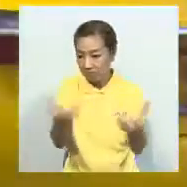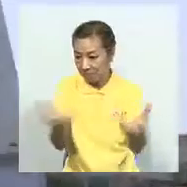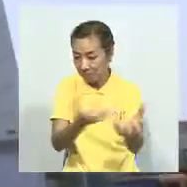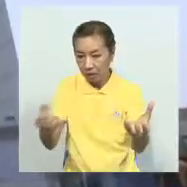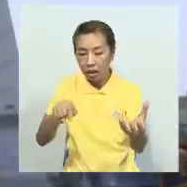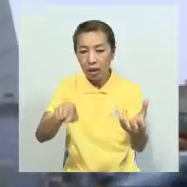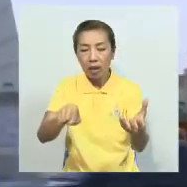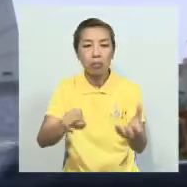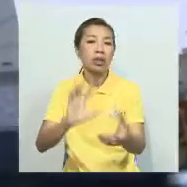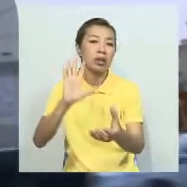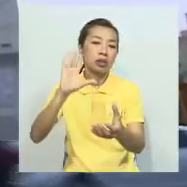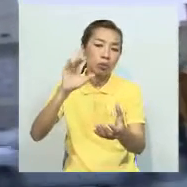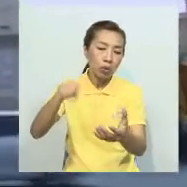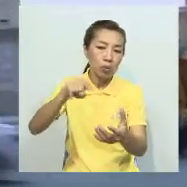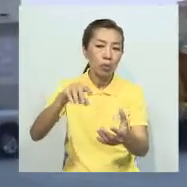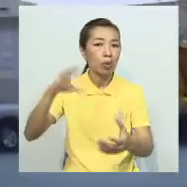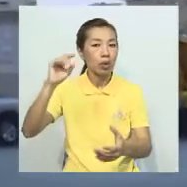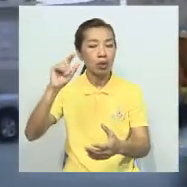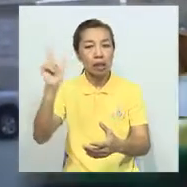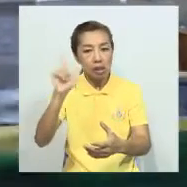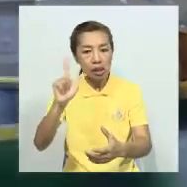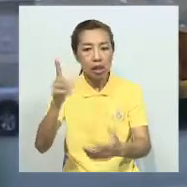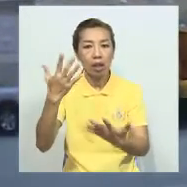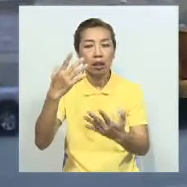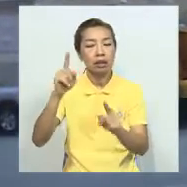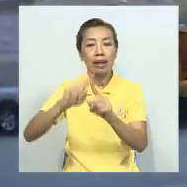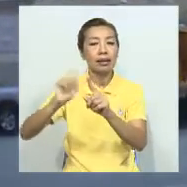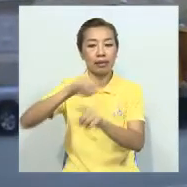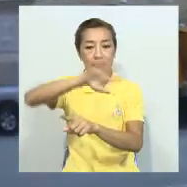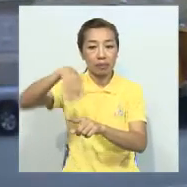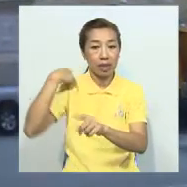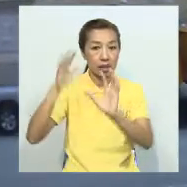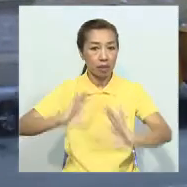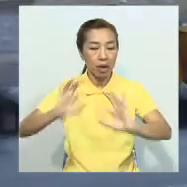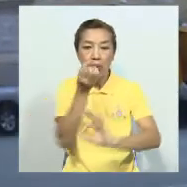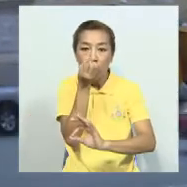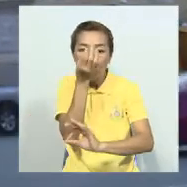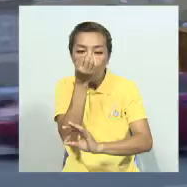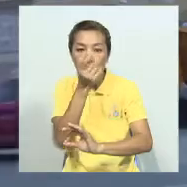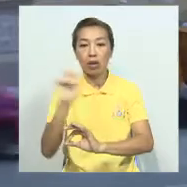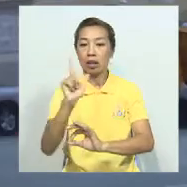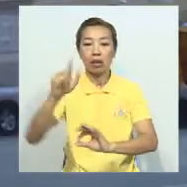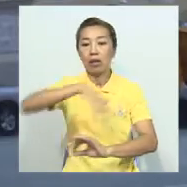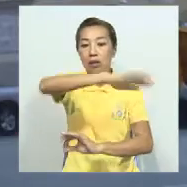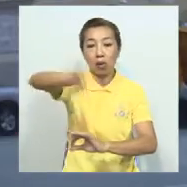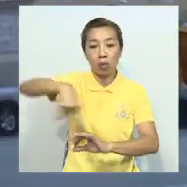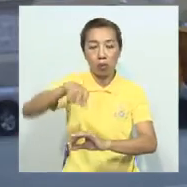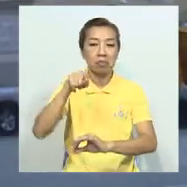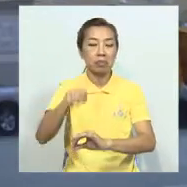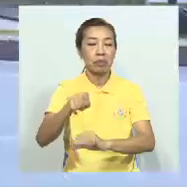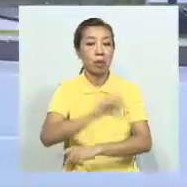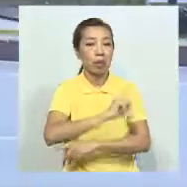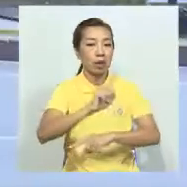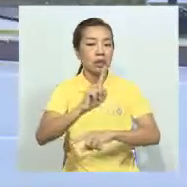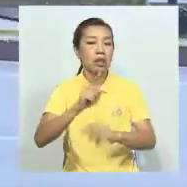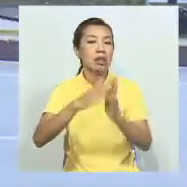างบานชื่นแคระดาวเรืองดอกพุทธสุภโชคและเทียนทองเน้นไม้ดอกไม้ประดับที่เป็นสีเหลืองซึ่งเป็นสีวัน